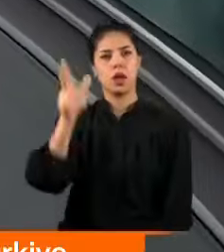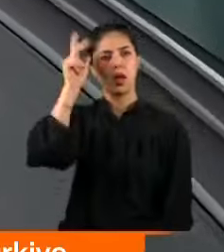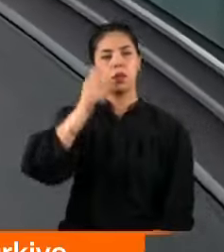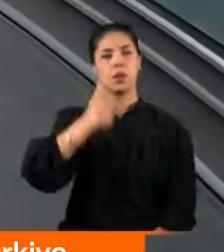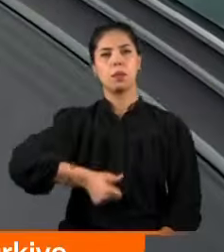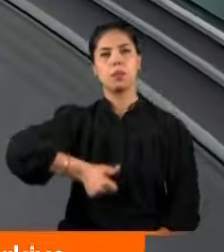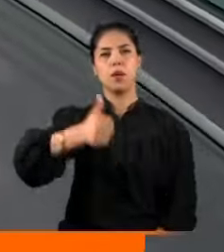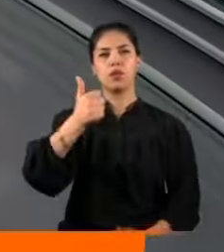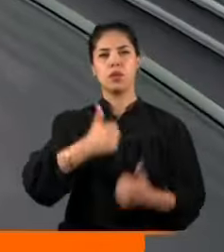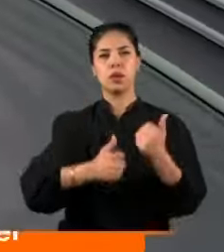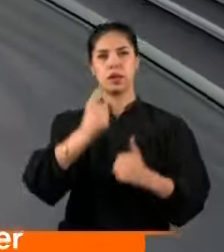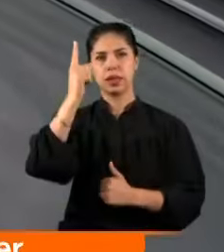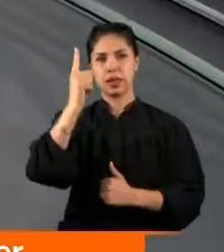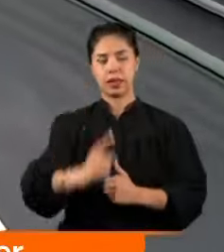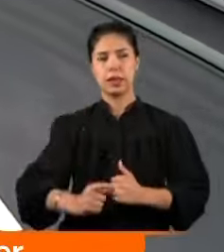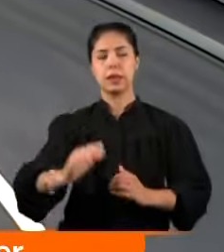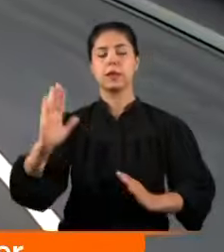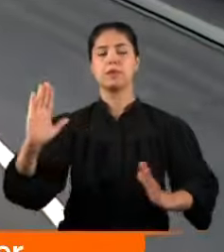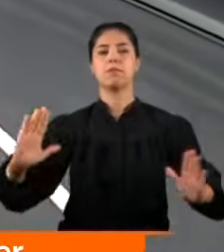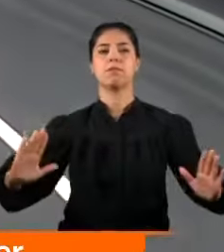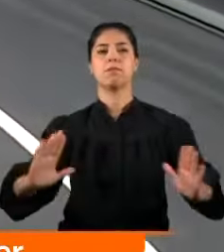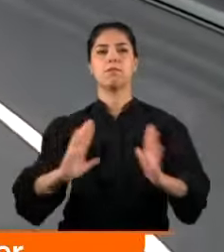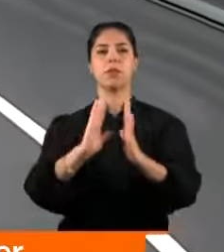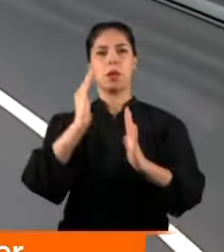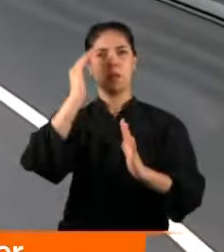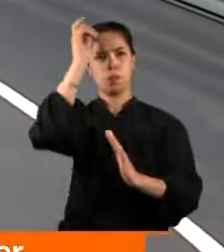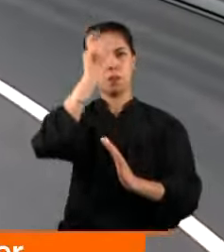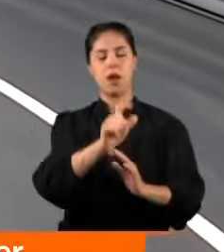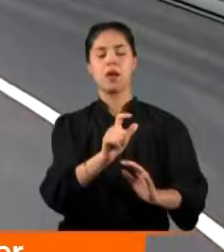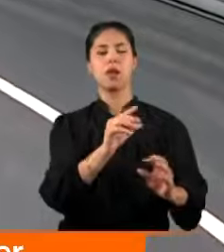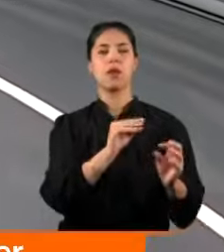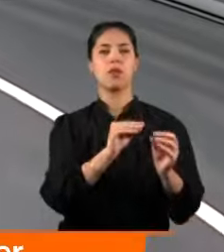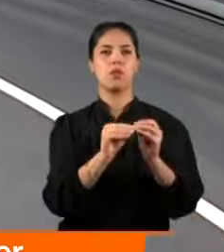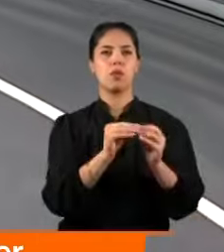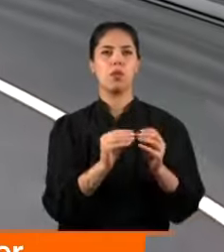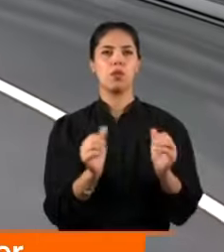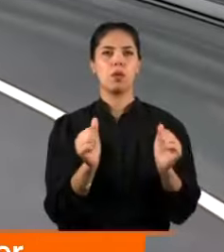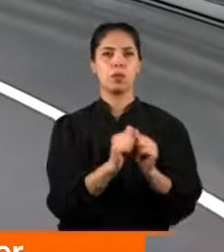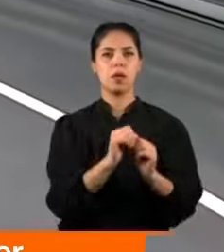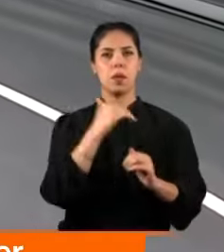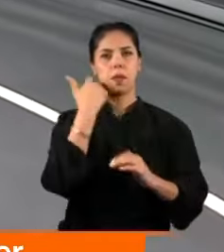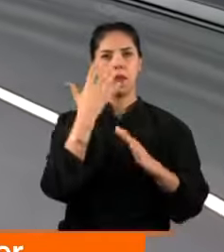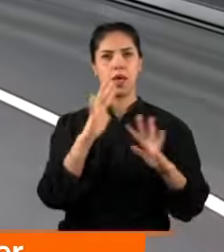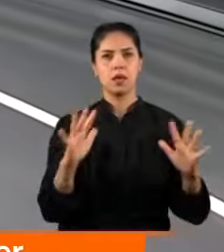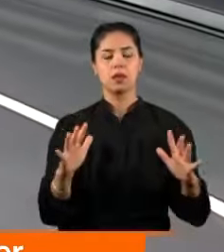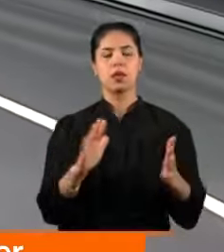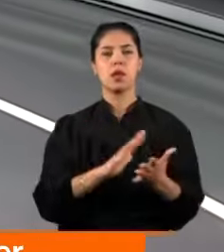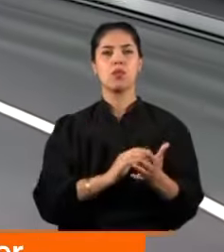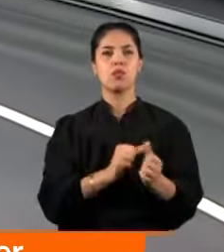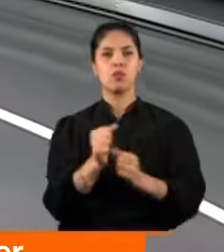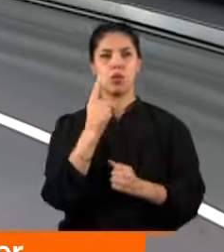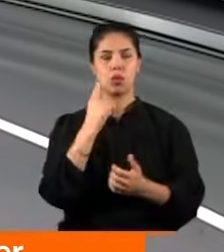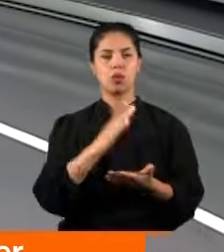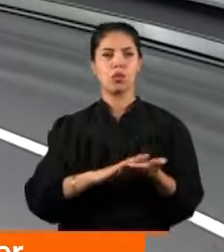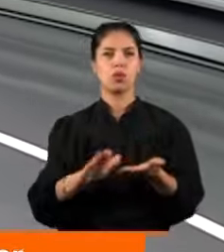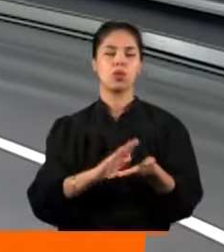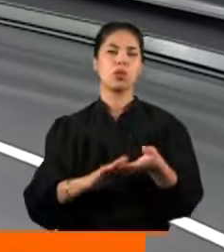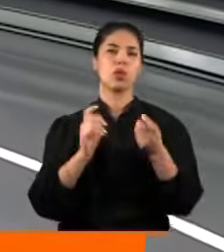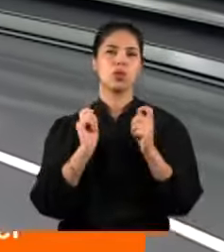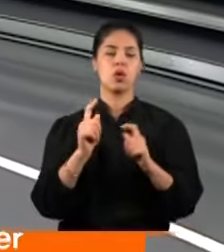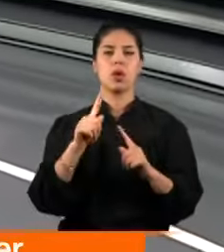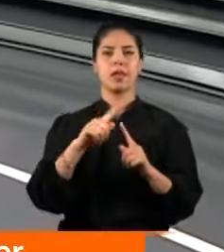Amerikan başkanlık yarışındaki ilk düellonun Biden'da açtığı yaralar derin. Beyaz Saray'ın çabasına rağmen de iyileşecek gibi görünmüyor, öyle